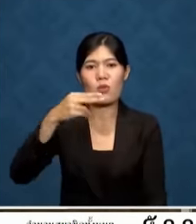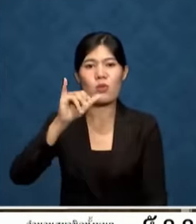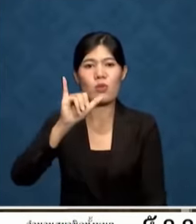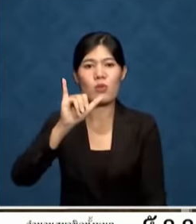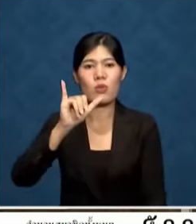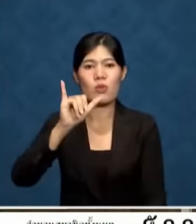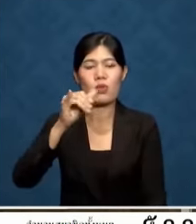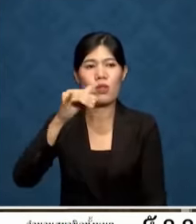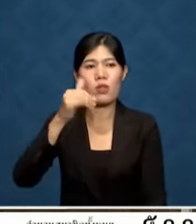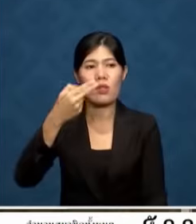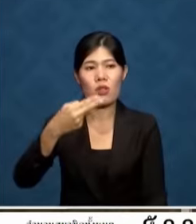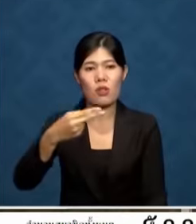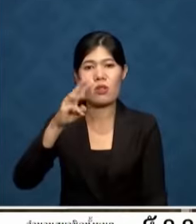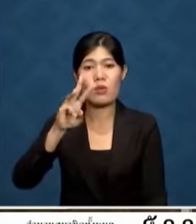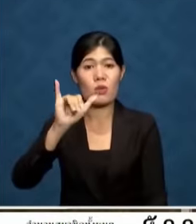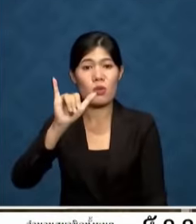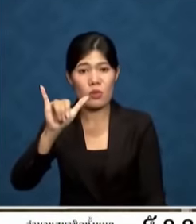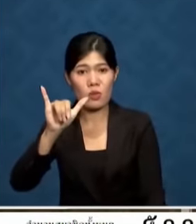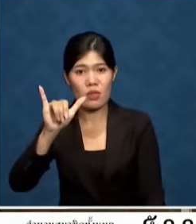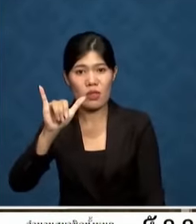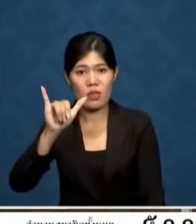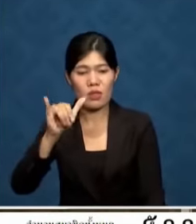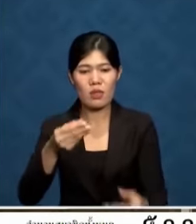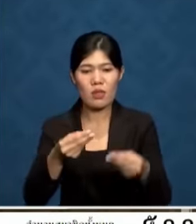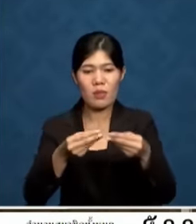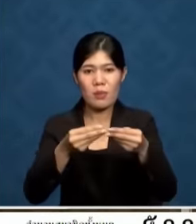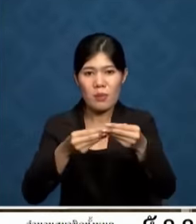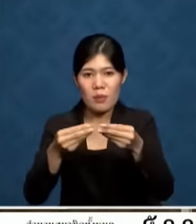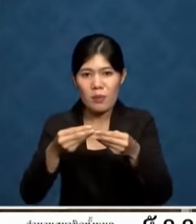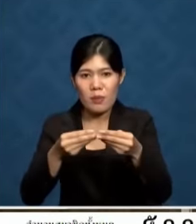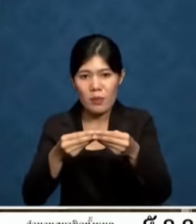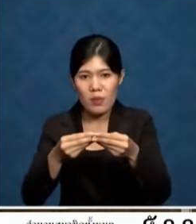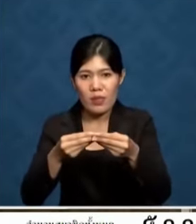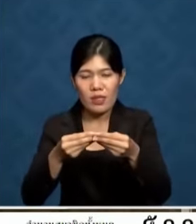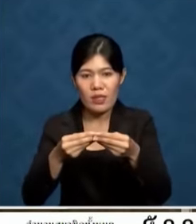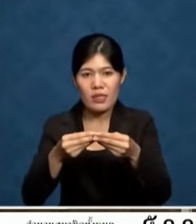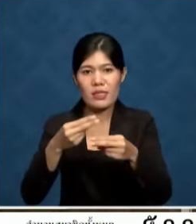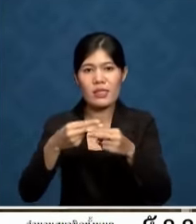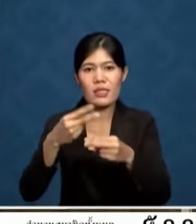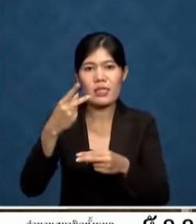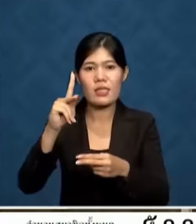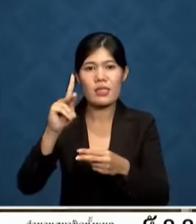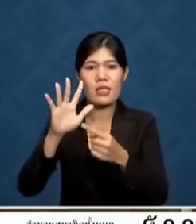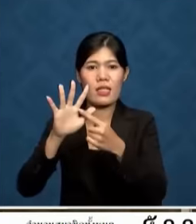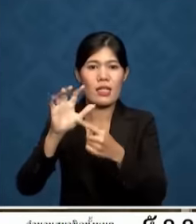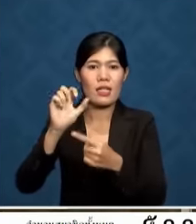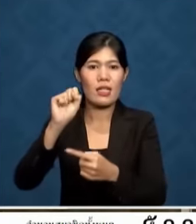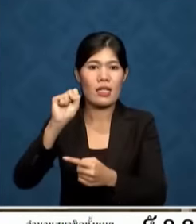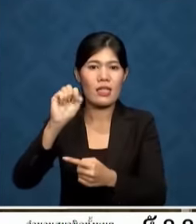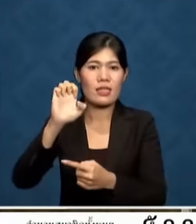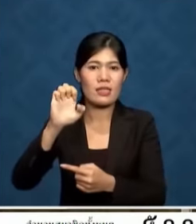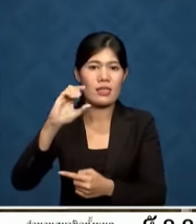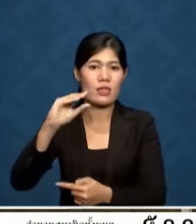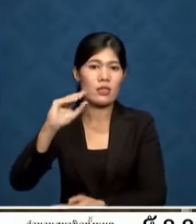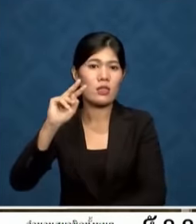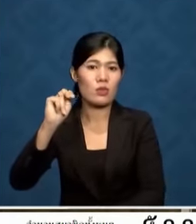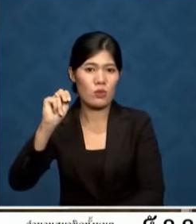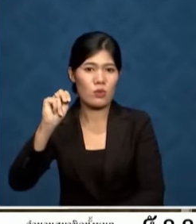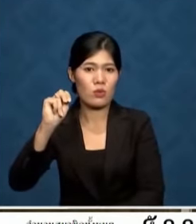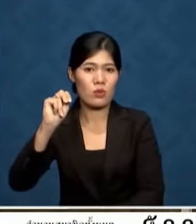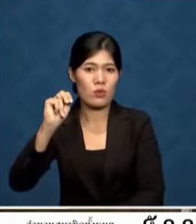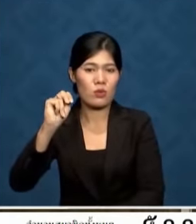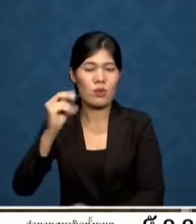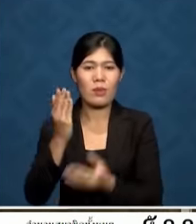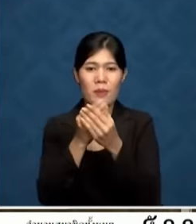ครับคาสิโนคาสิโนมันก็คือบ่อนบนดินนั่นแหละครับแต่นี่คือสิ่งที่ขณะ